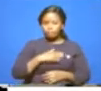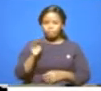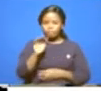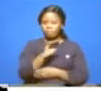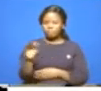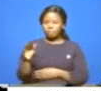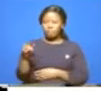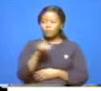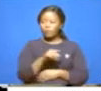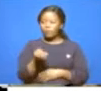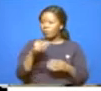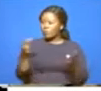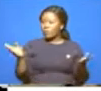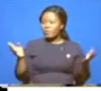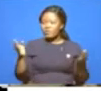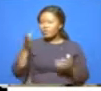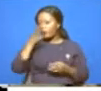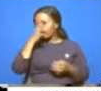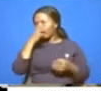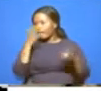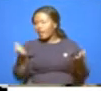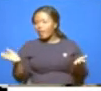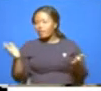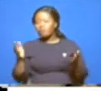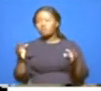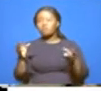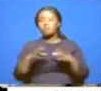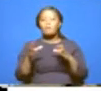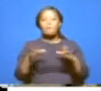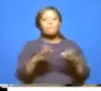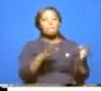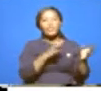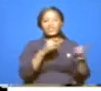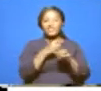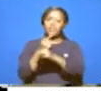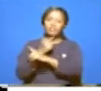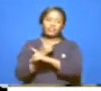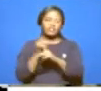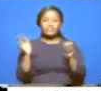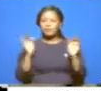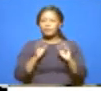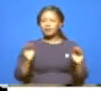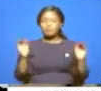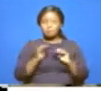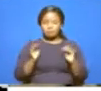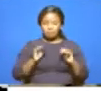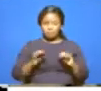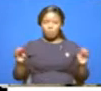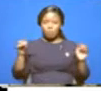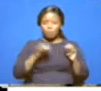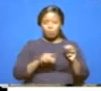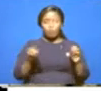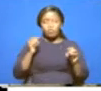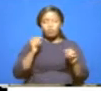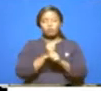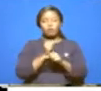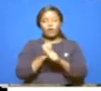tusidanganyane ati tuko kwa UDA, ODM, Azimio. Sisi kazi yetu kusaidia